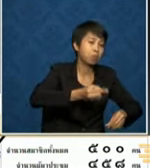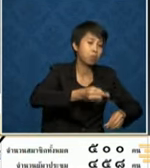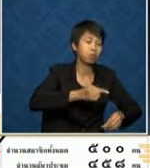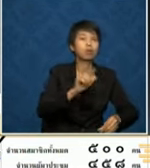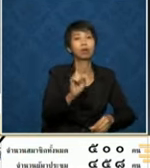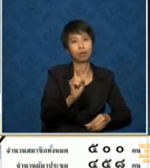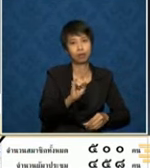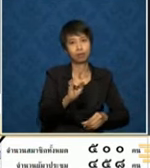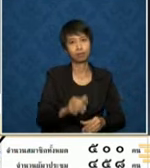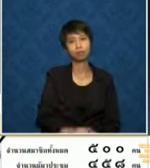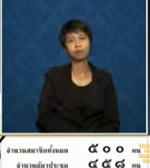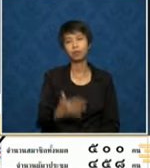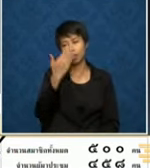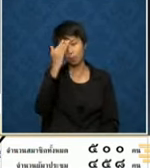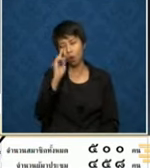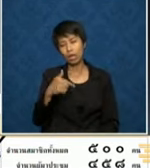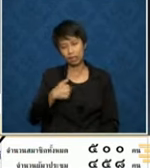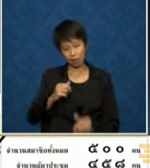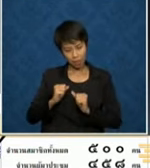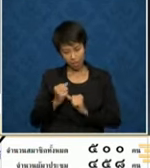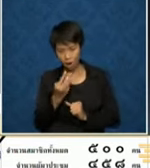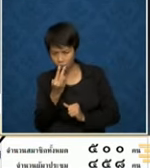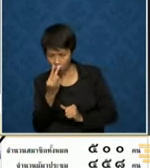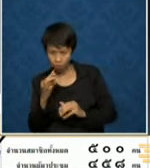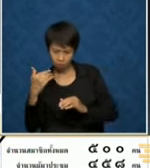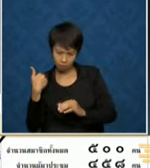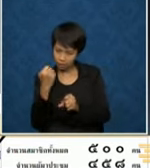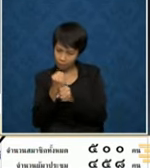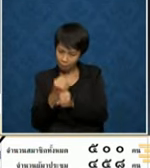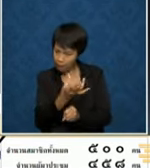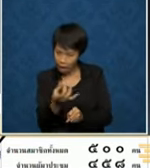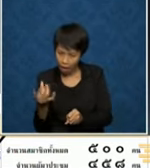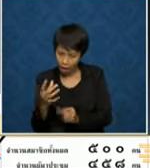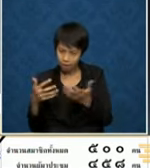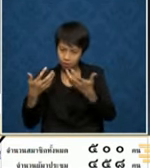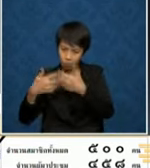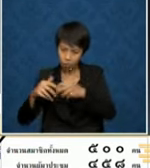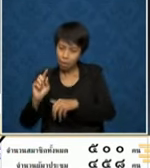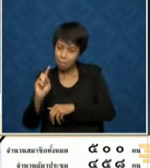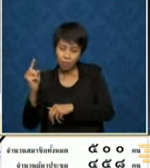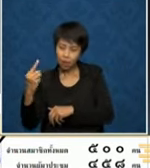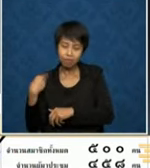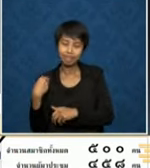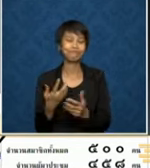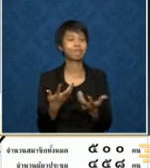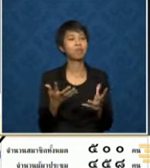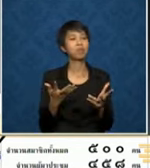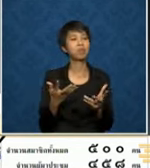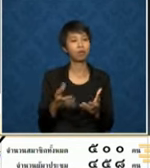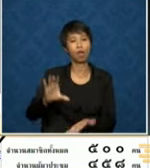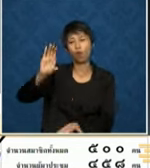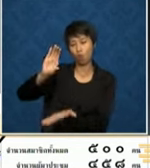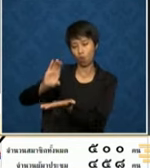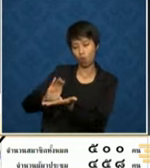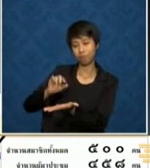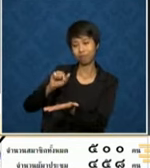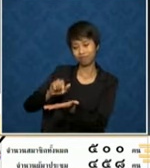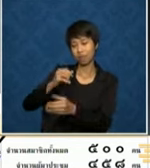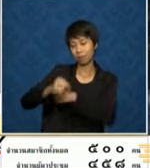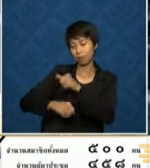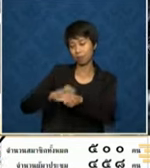องพูดแบบนี้เพราะว่าพยายามหาแล้วค่ะไม่มีการพูดถึงใดๆเลยแม้กระทั่งในคำของบปี68ค่ะ